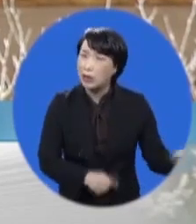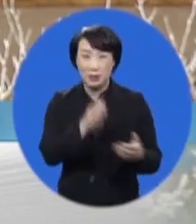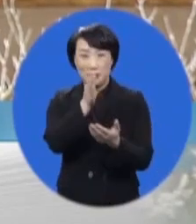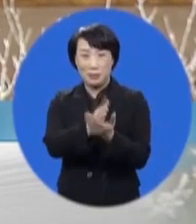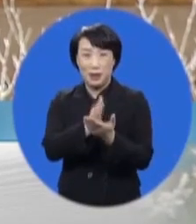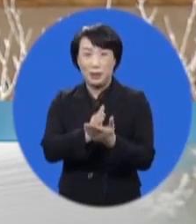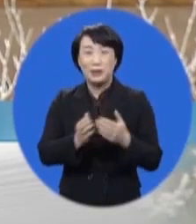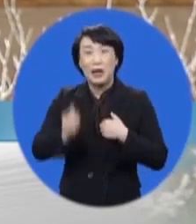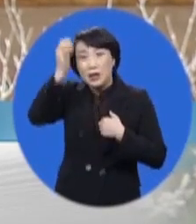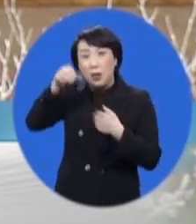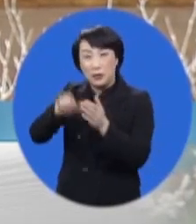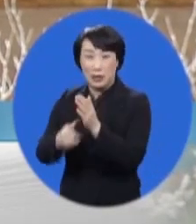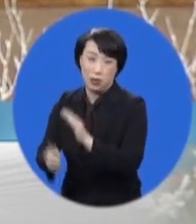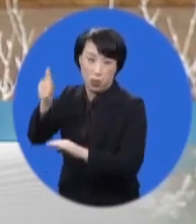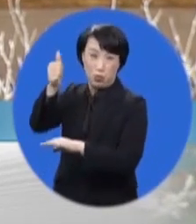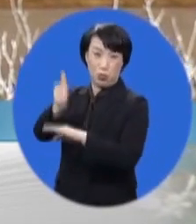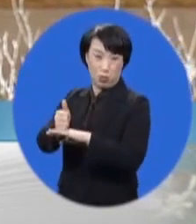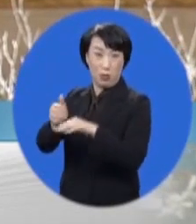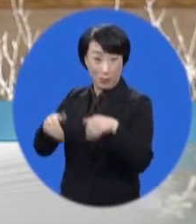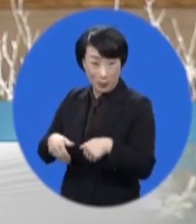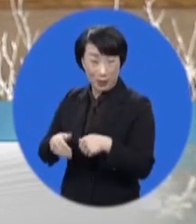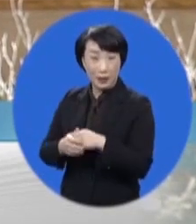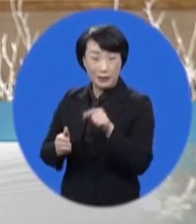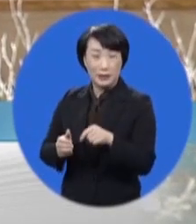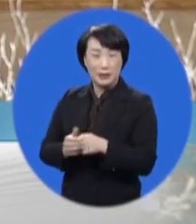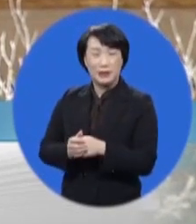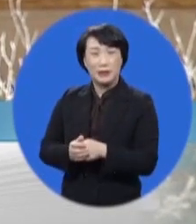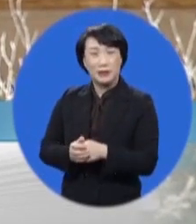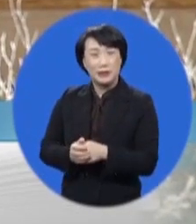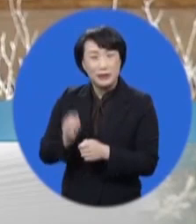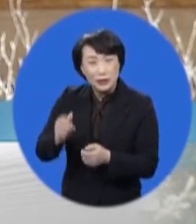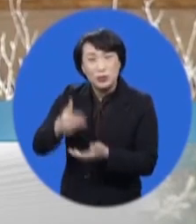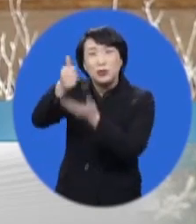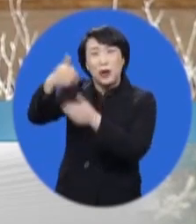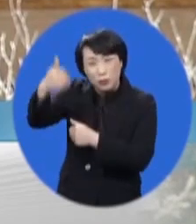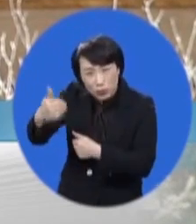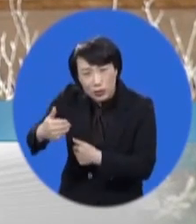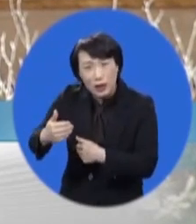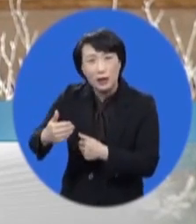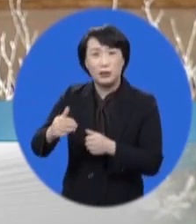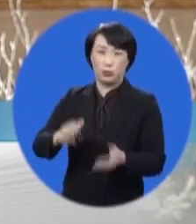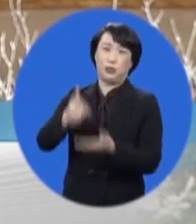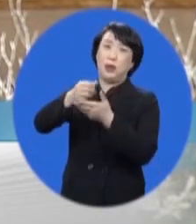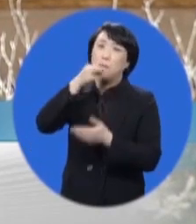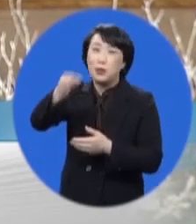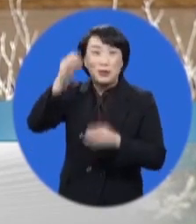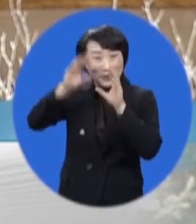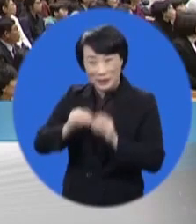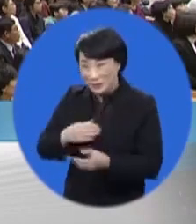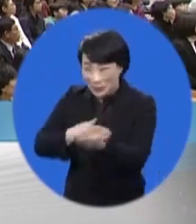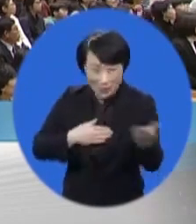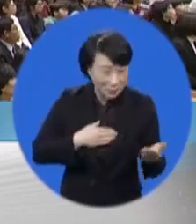말고 영혼의 때 성공자가 되라고 애절하게 부탁하시는 주님의 목소리에